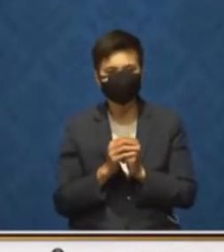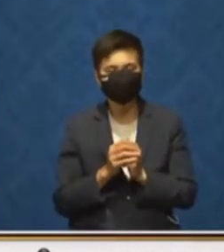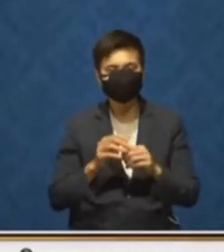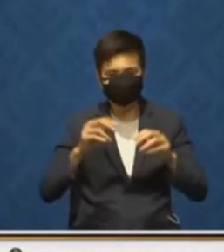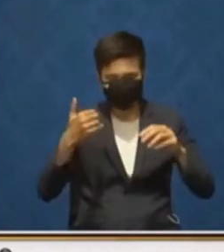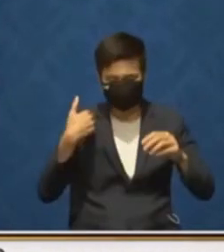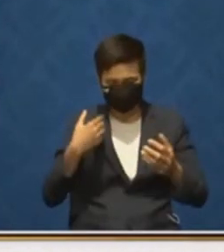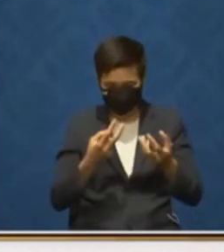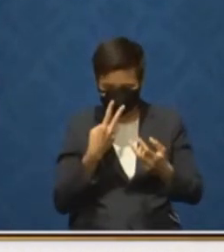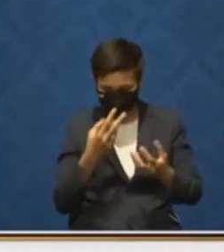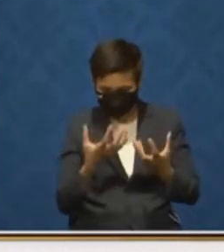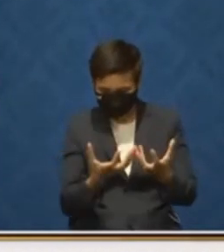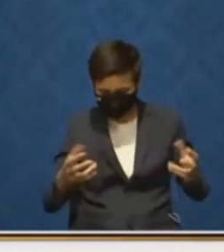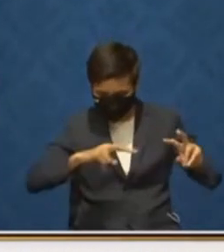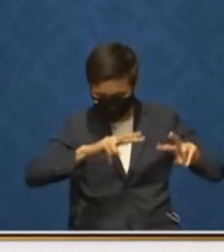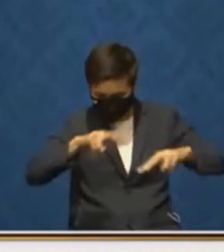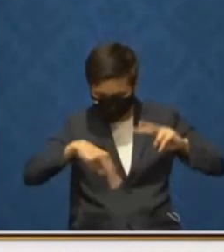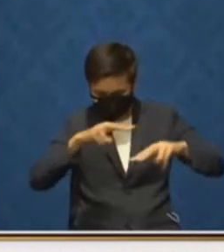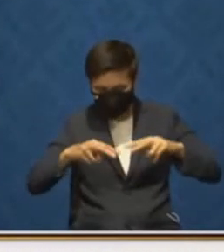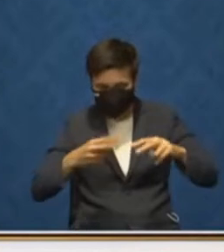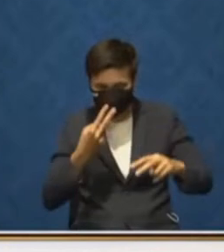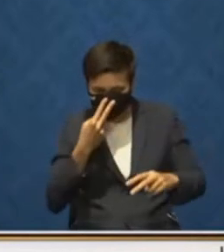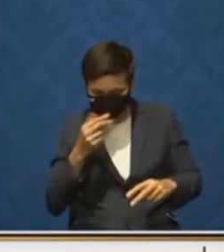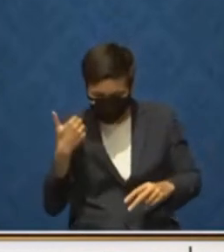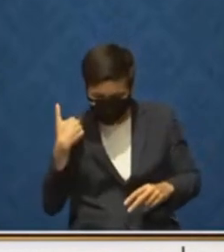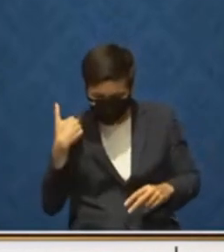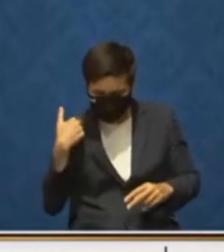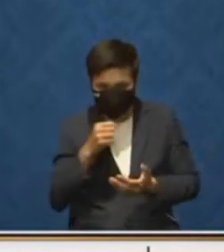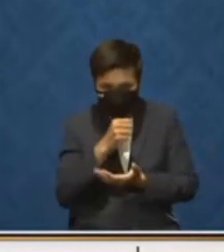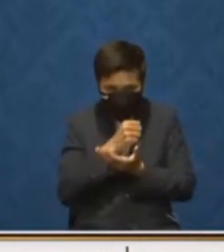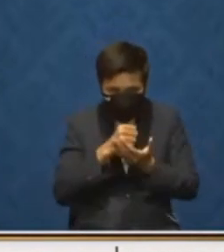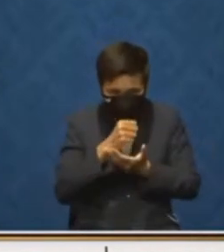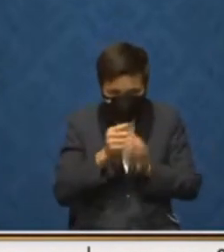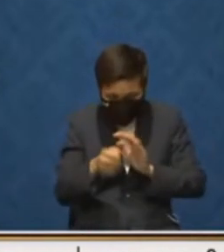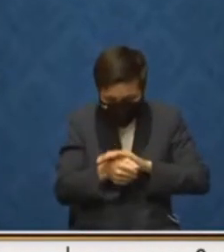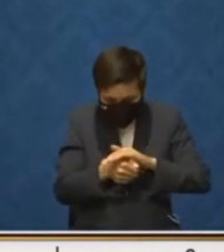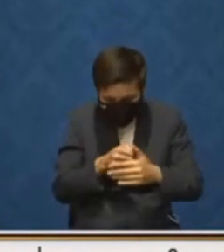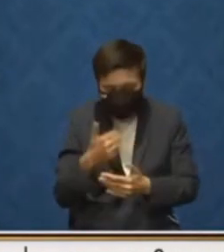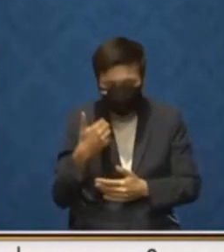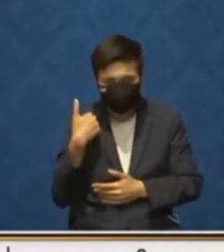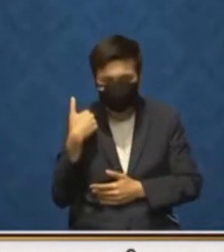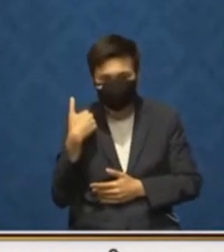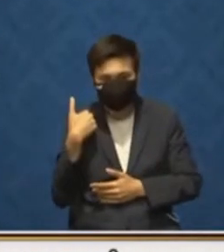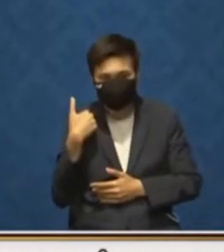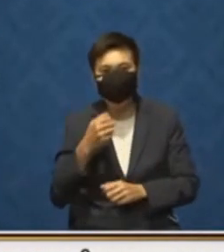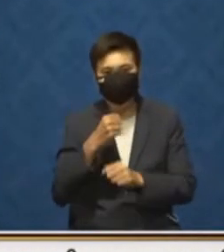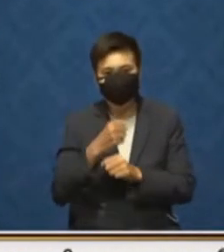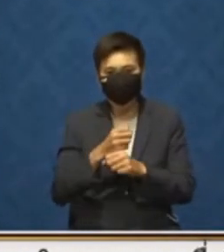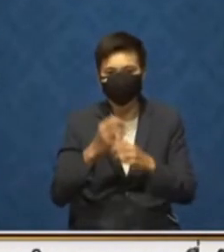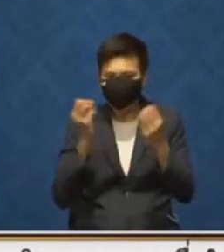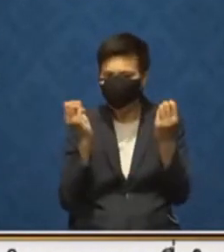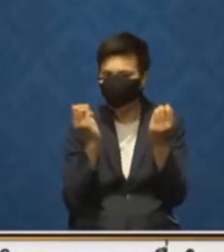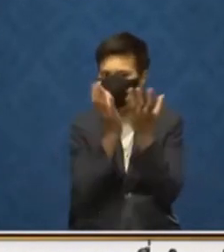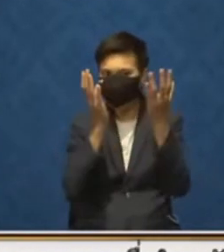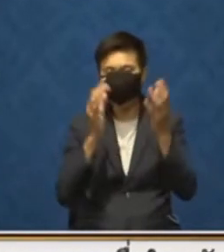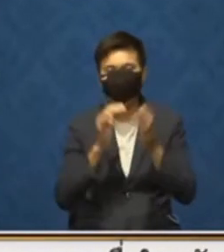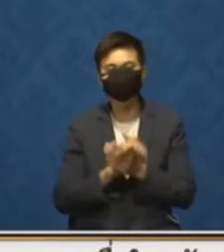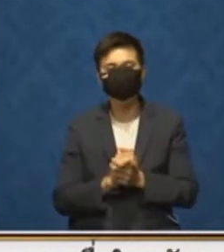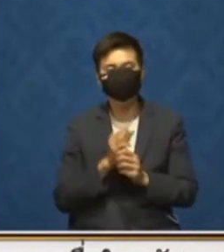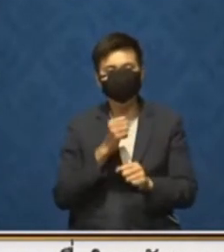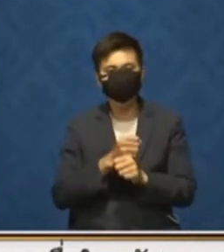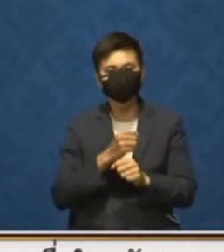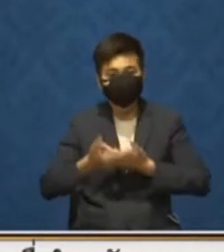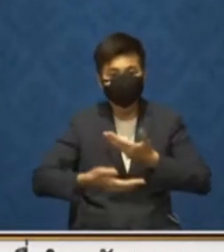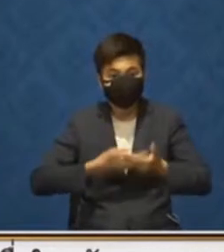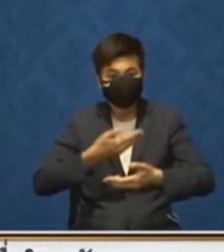เรื่องสารเสพติดหรือสารพิษต่างๆอยู่ในผักผลไม้เนี่ยทำให้เสียหายมากการๆการขายเราเคย